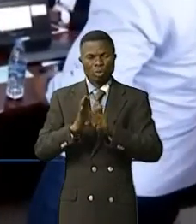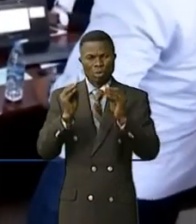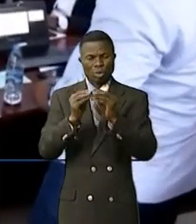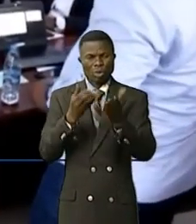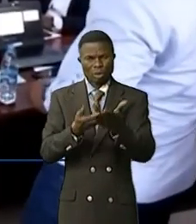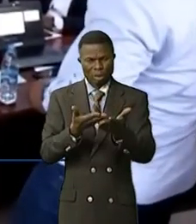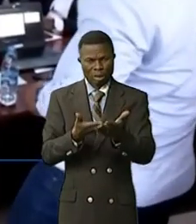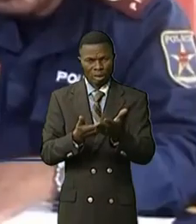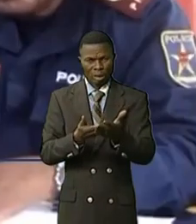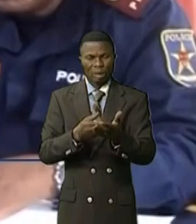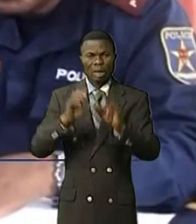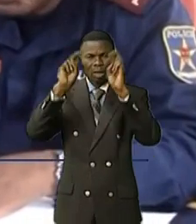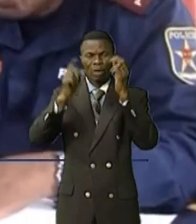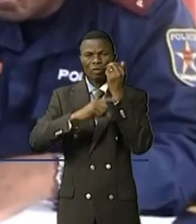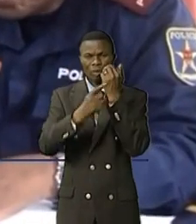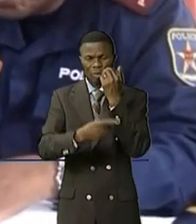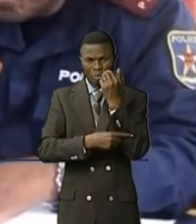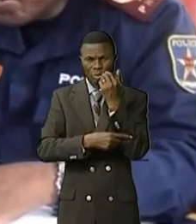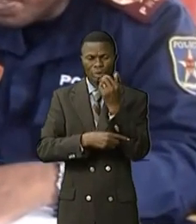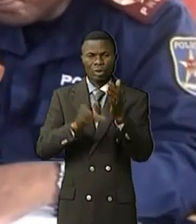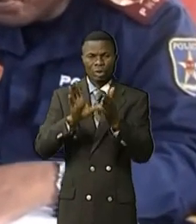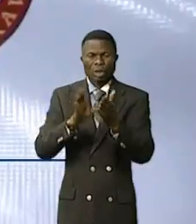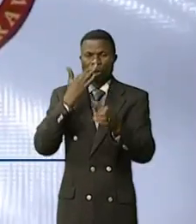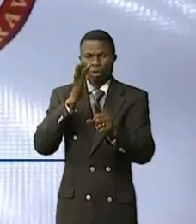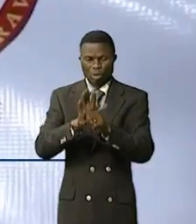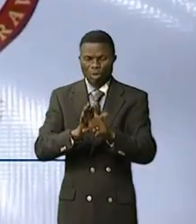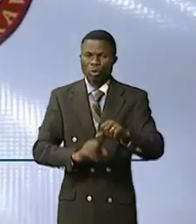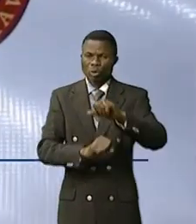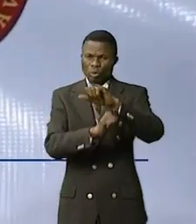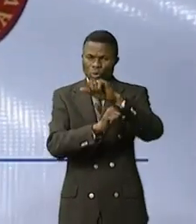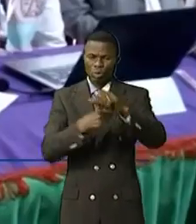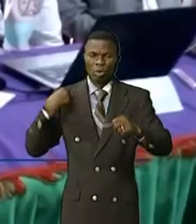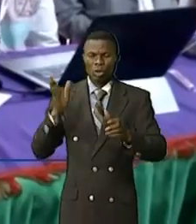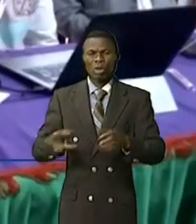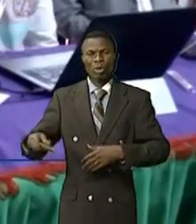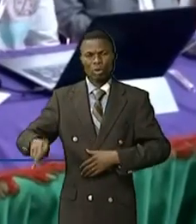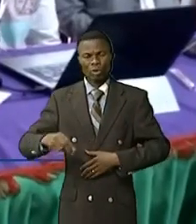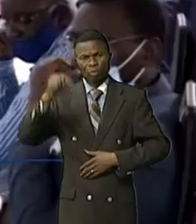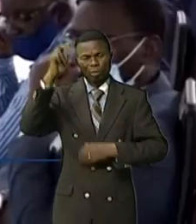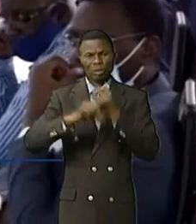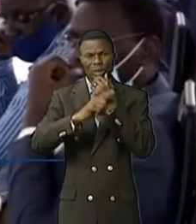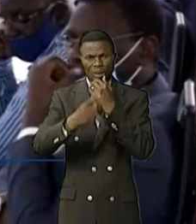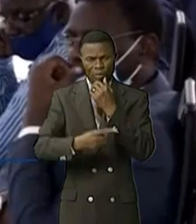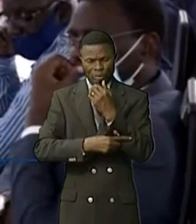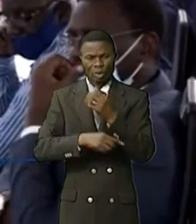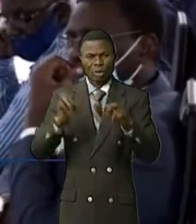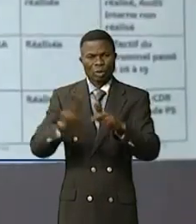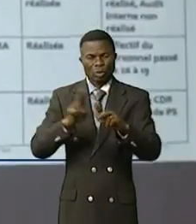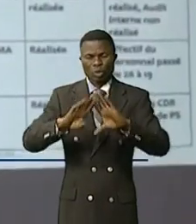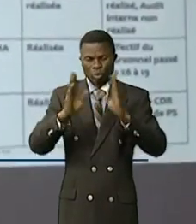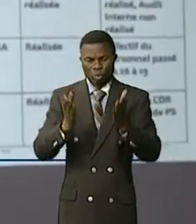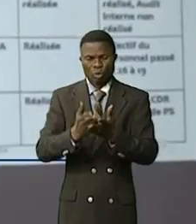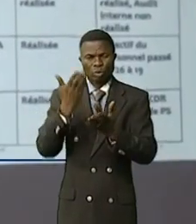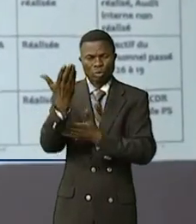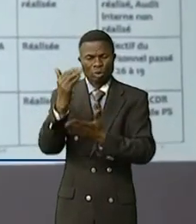mini-table ronde à Goma. Romi Ekoukalipopo a promis l'accompagnement du gouvernement provincial du Nord Kivu dans la mise en œuvre de toutes les